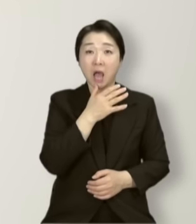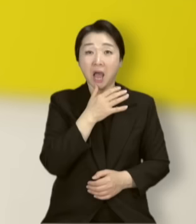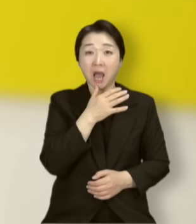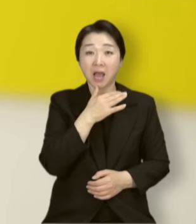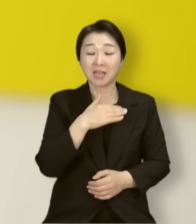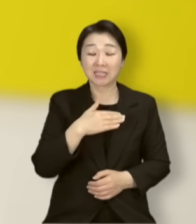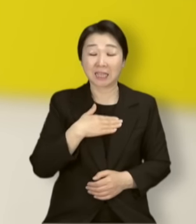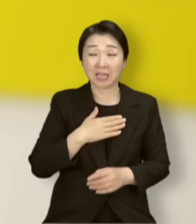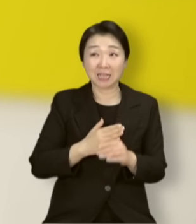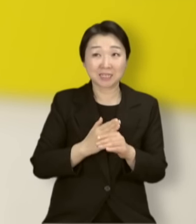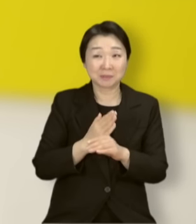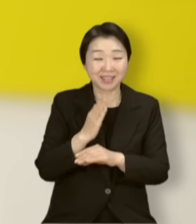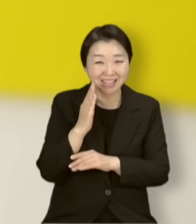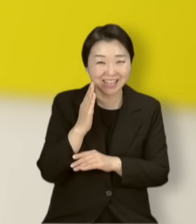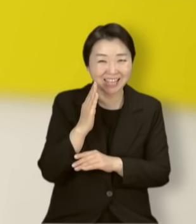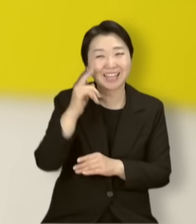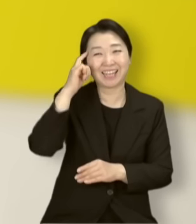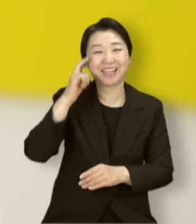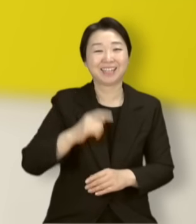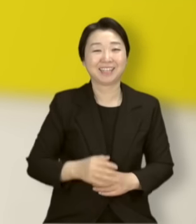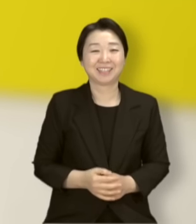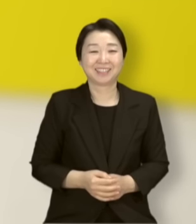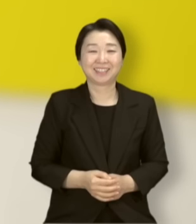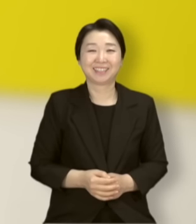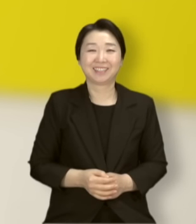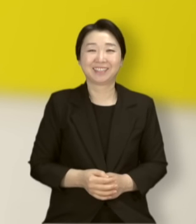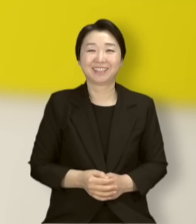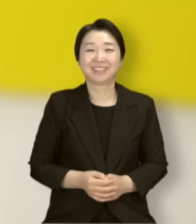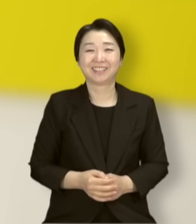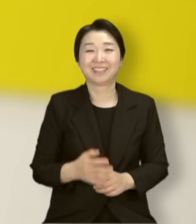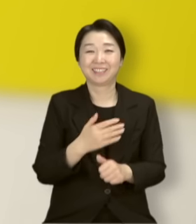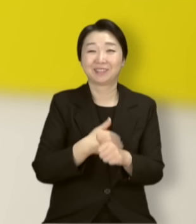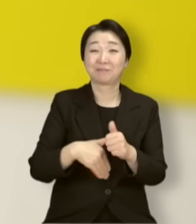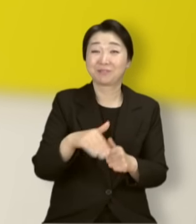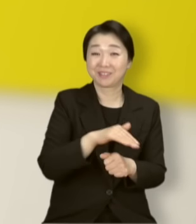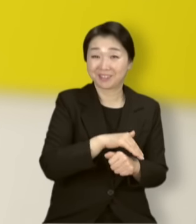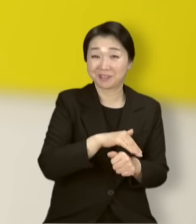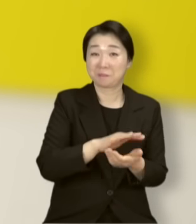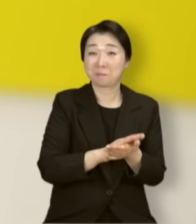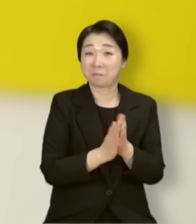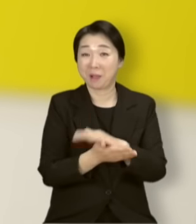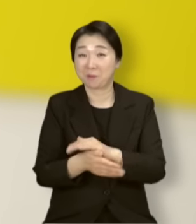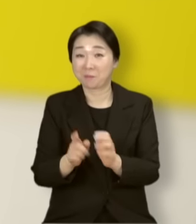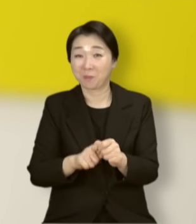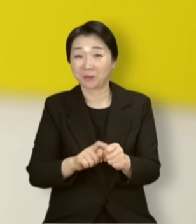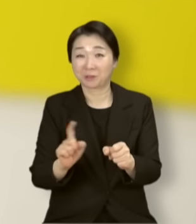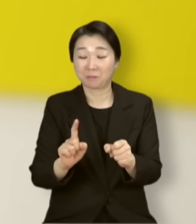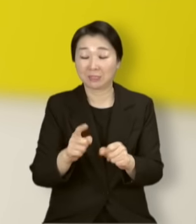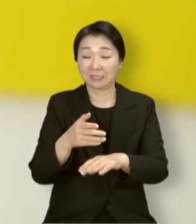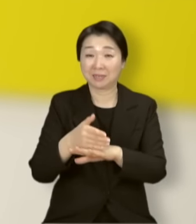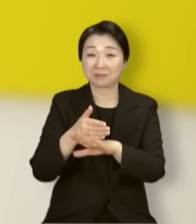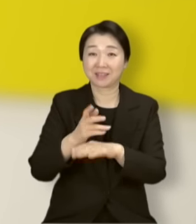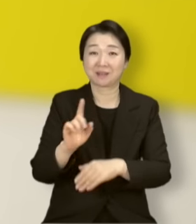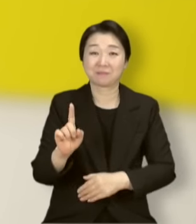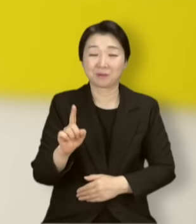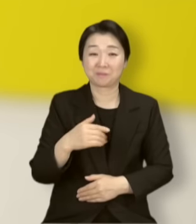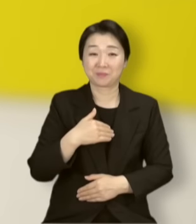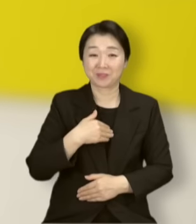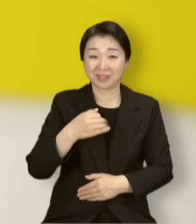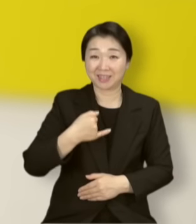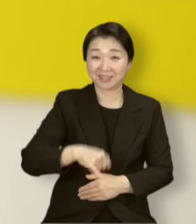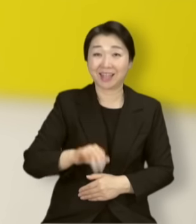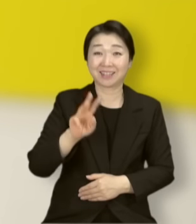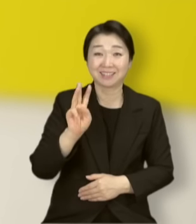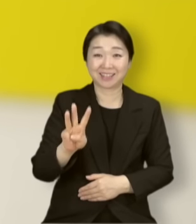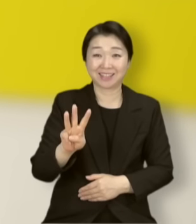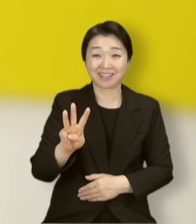내가 너무 나간다 이런 생각이 들었어요. 그래서 분위기를 좀 바꾸려고 네. 제가 감사한 건 제가 딸이